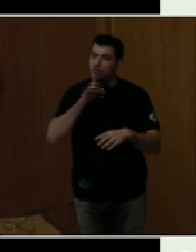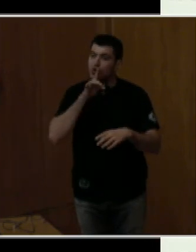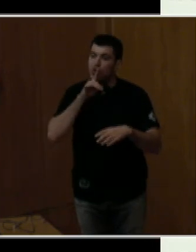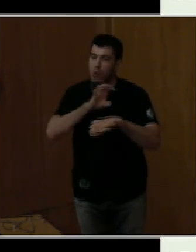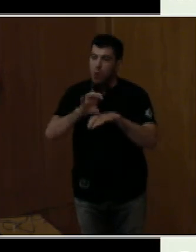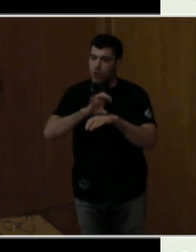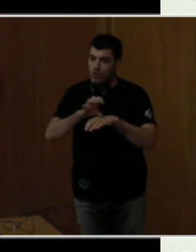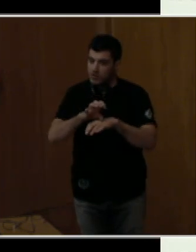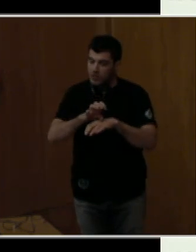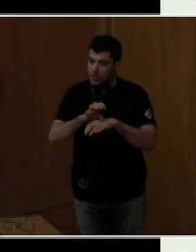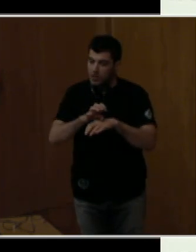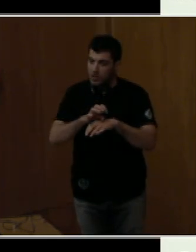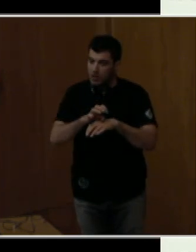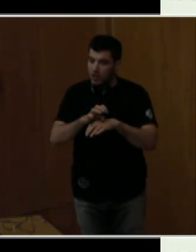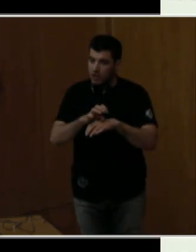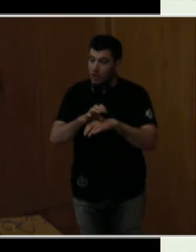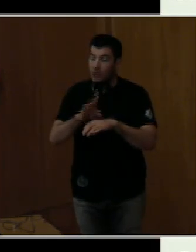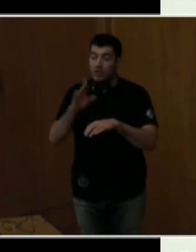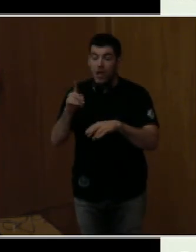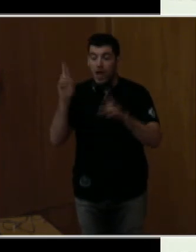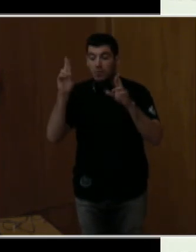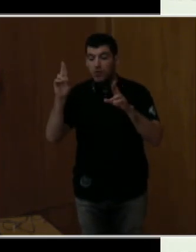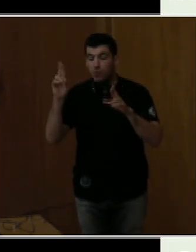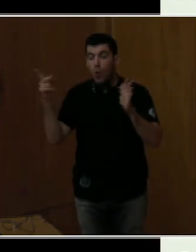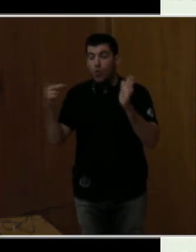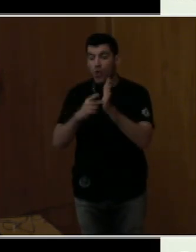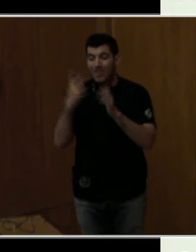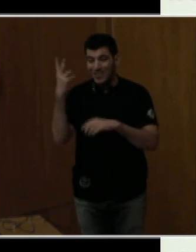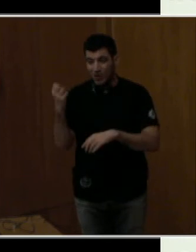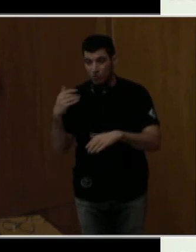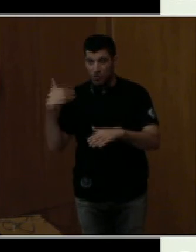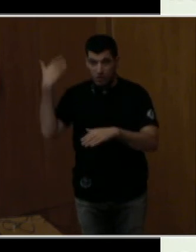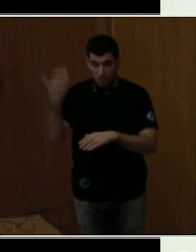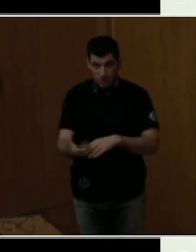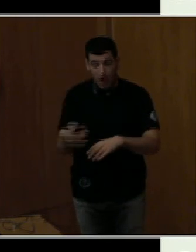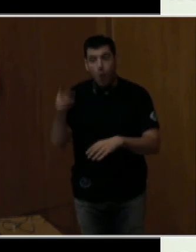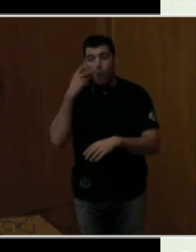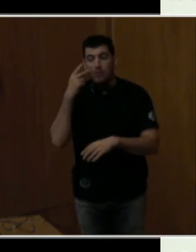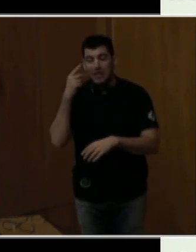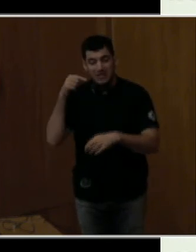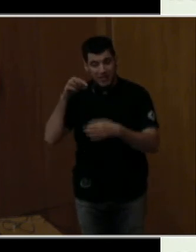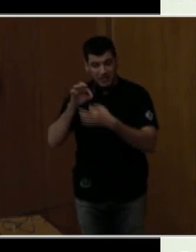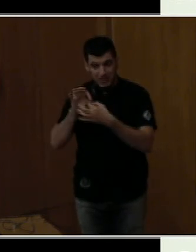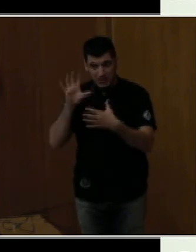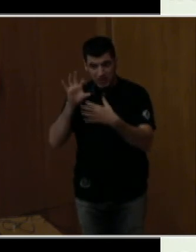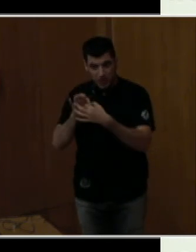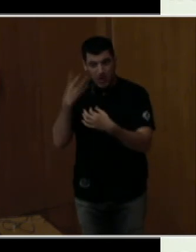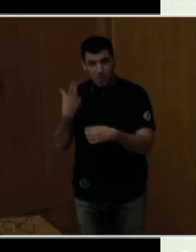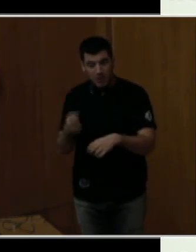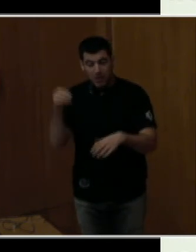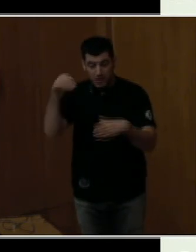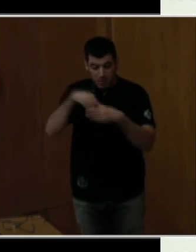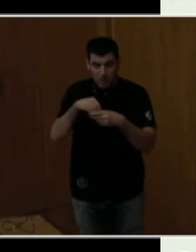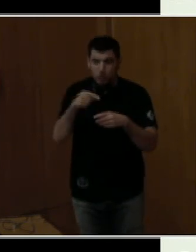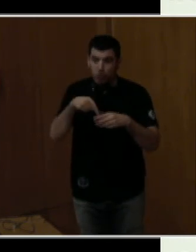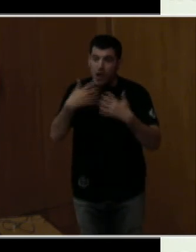μεγάλων εταιριών του χώρου είναι μετά το 2020 οι οπτικές συνδέσεις να μπορούν να είναι και πάνω στο επίπεδο του κάθε τσίπ, του επεξεργαστή. Άρα, συνεχώς